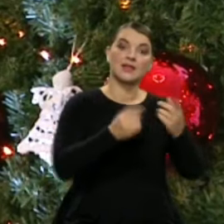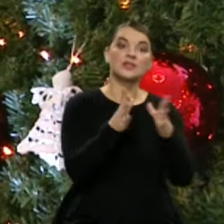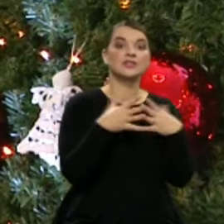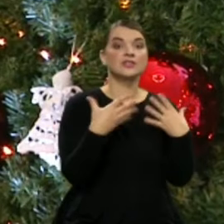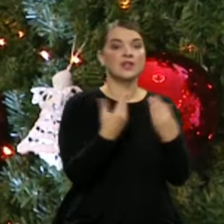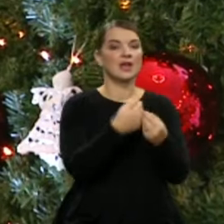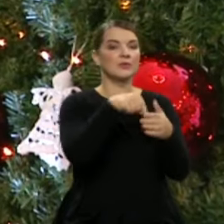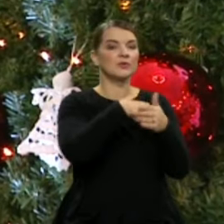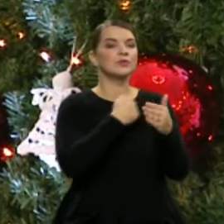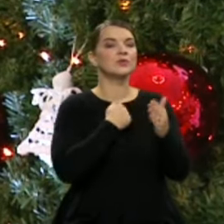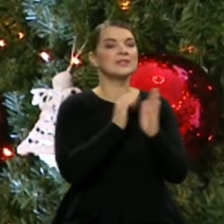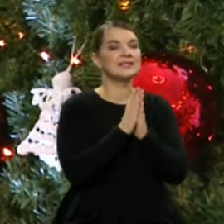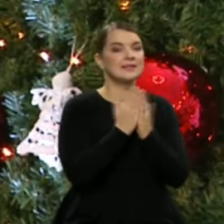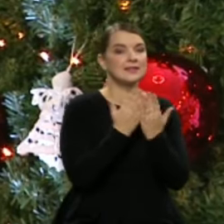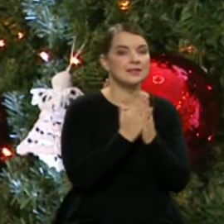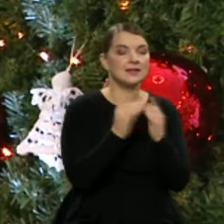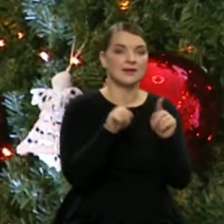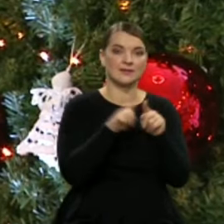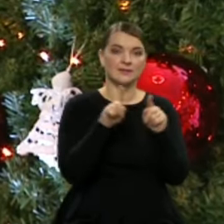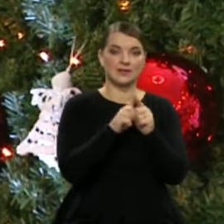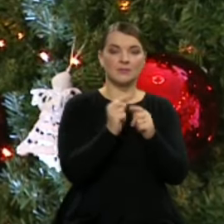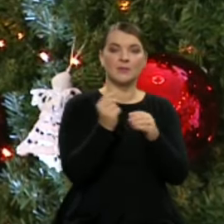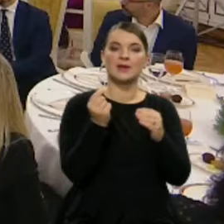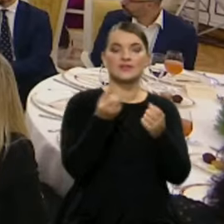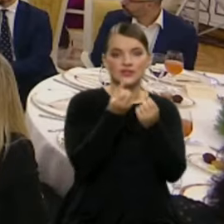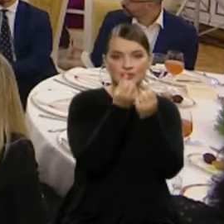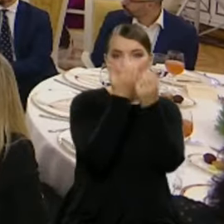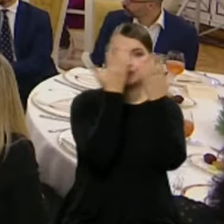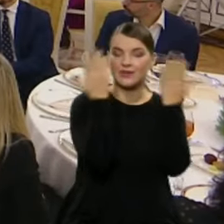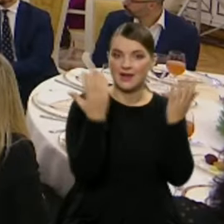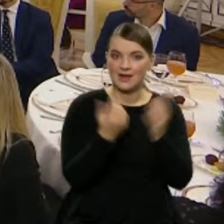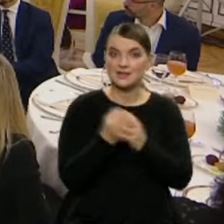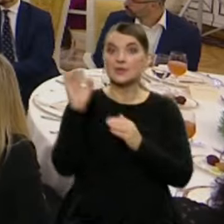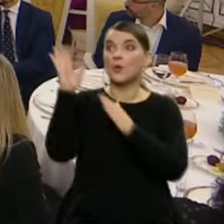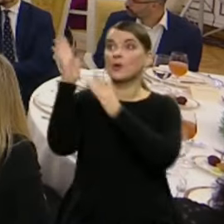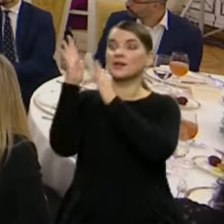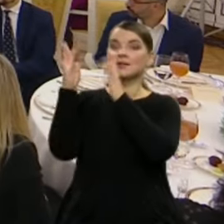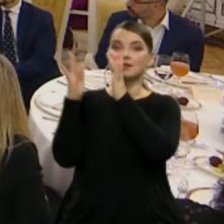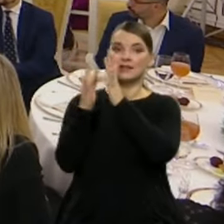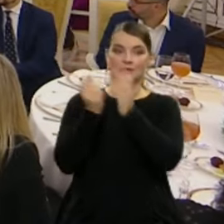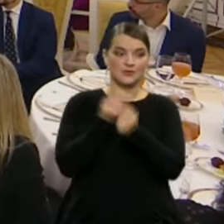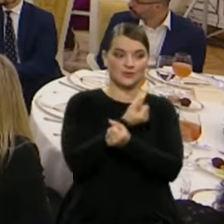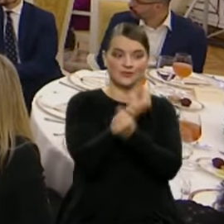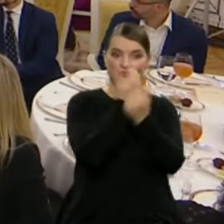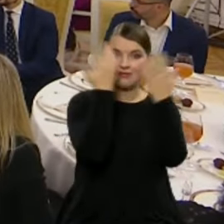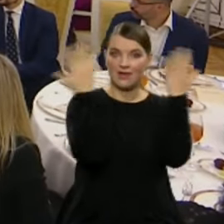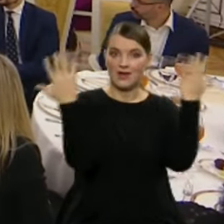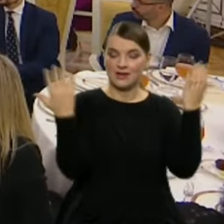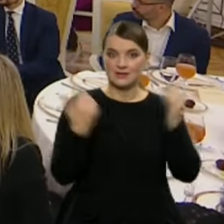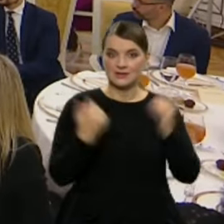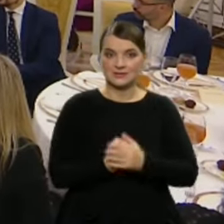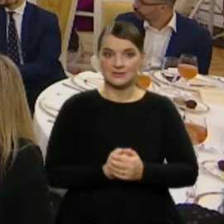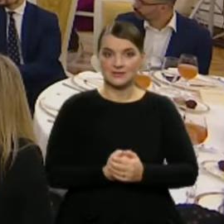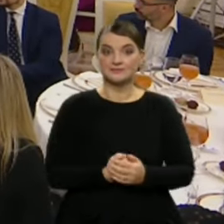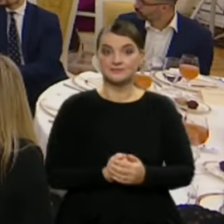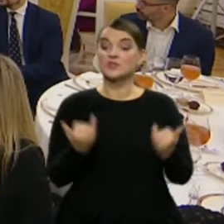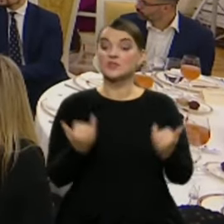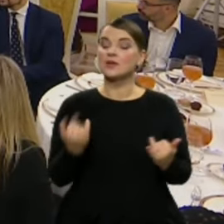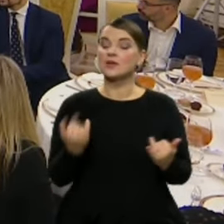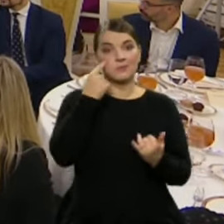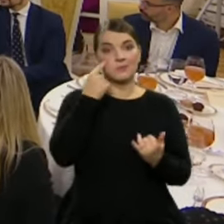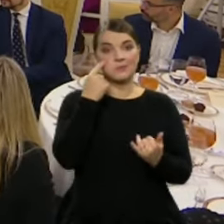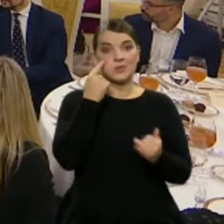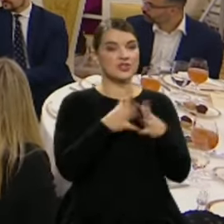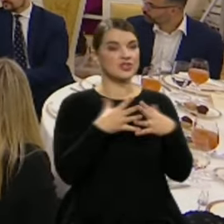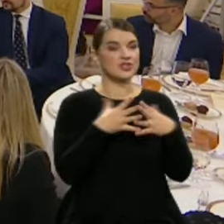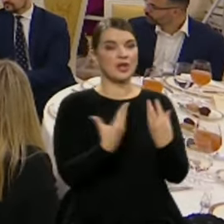kad pasaulis būtų apšviestas Kristaus šviesa. Šiandien matome, kad iš tiesų šeimų krizė yra nekas